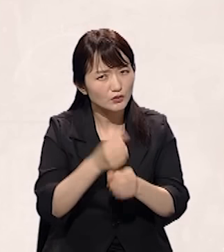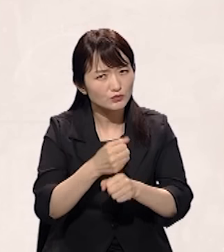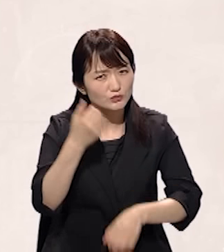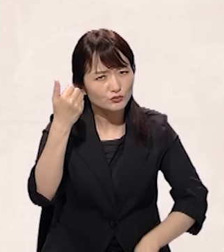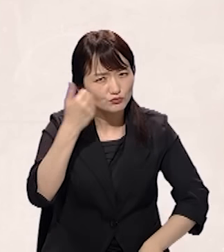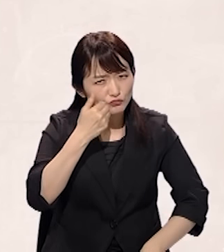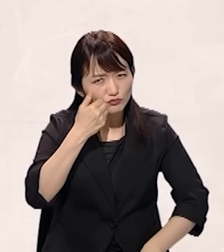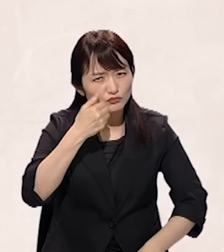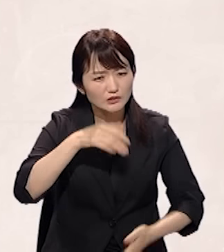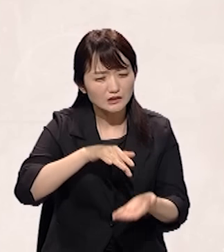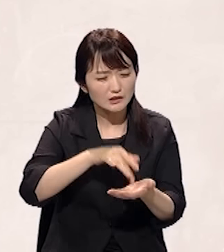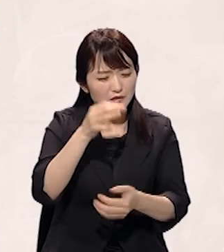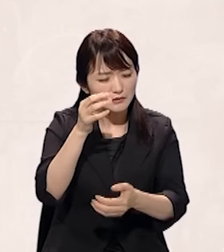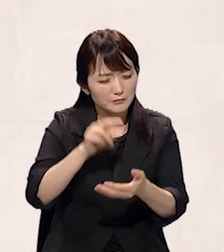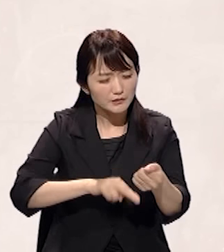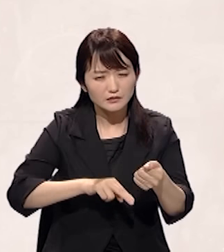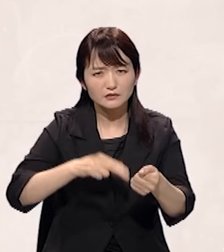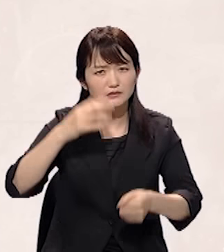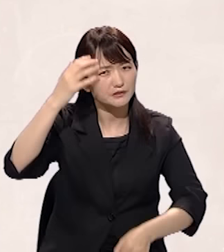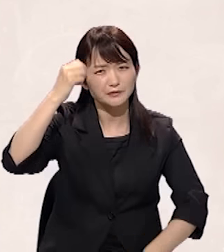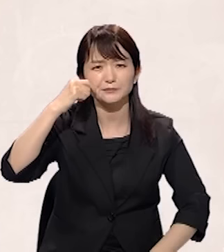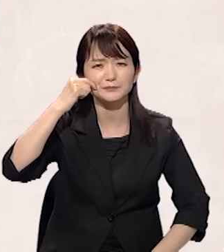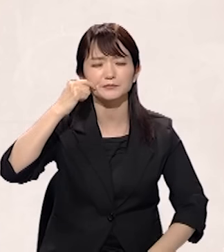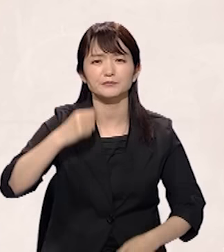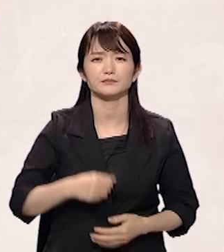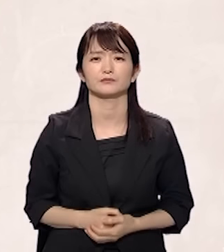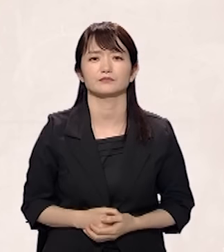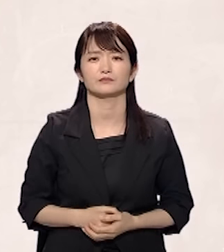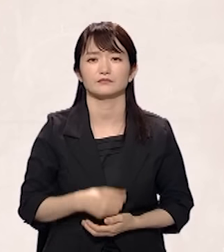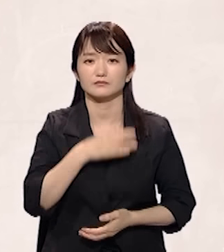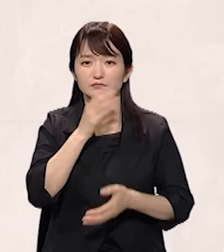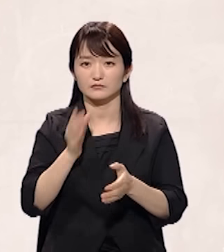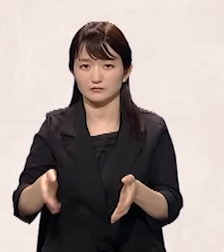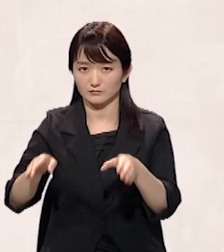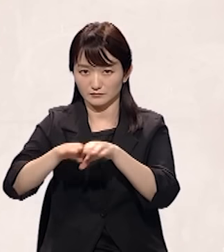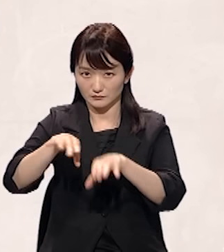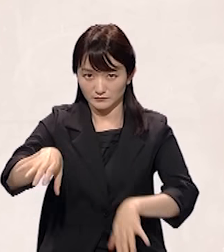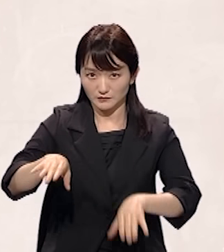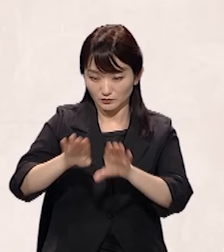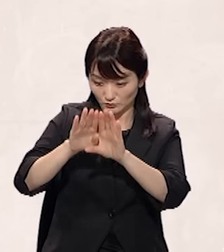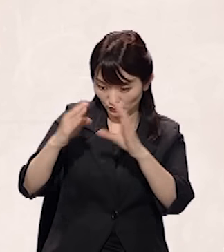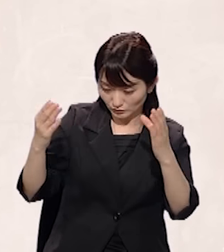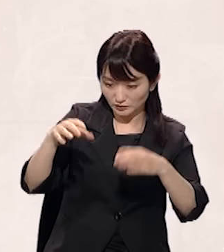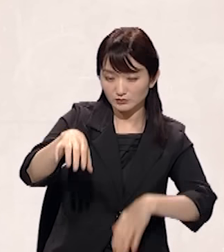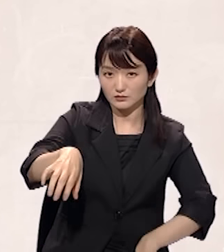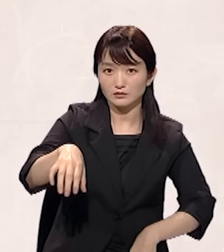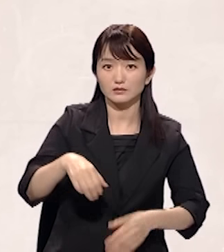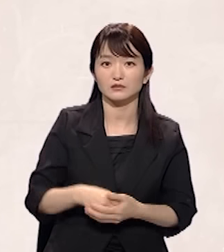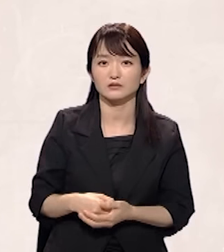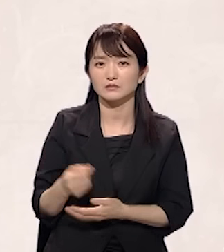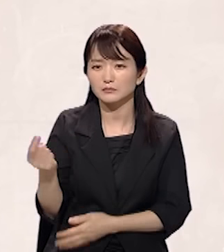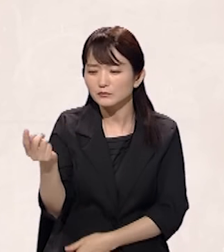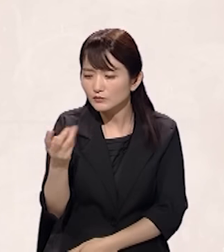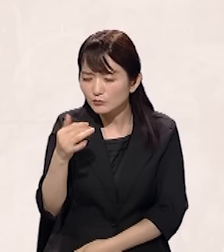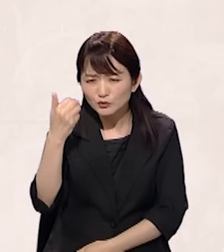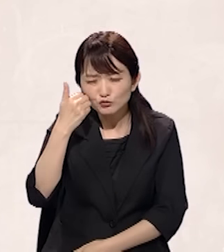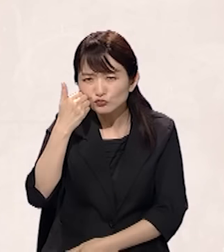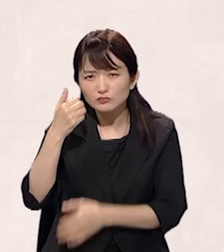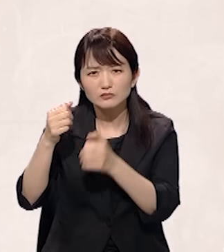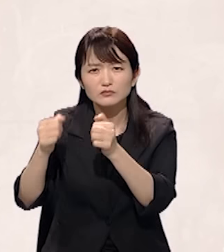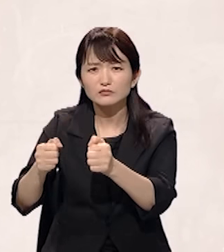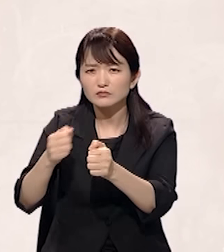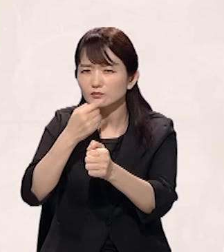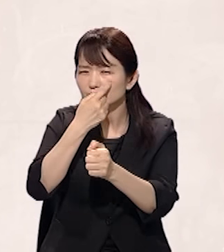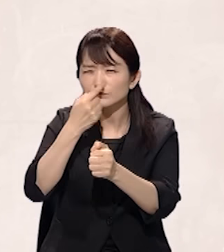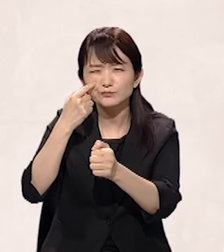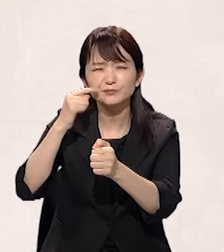팔았는지 기억을 못 하는 경우가 많다고 합니다 또 경로당이 공개된 장소라는 특성 때문에 당시 몇 명이 누가 있었는지 등을